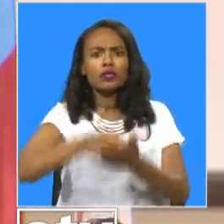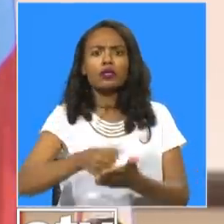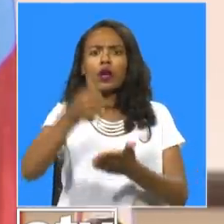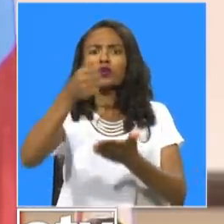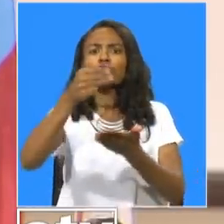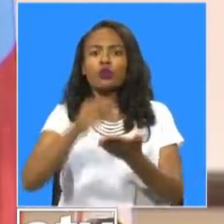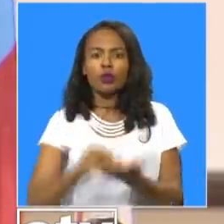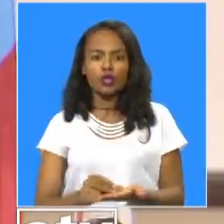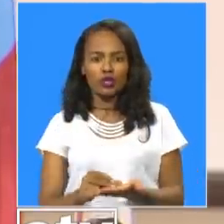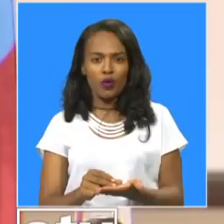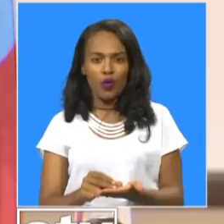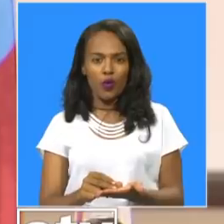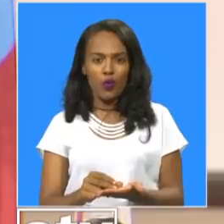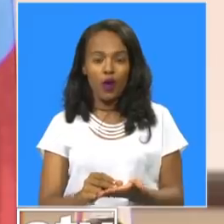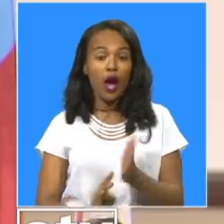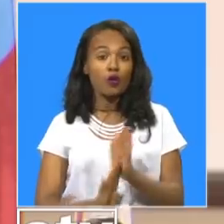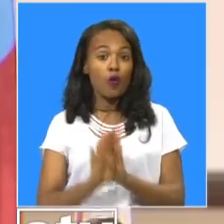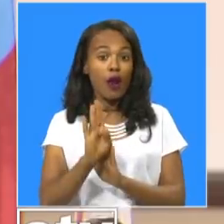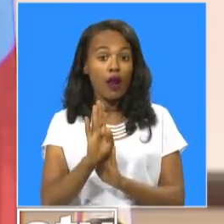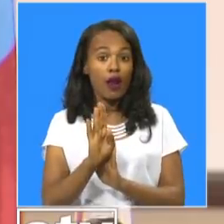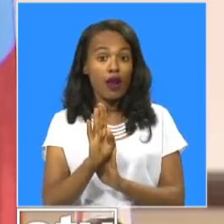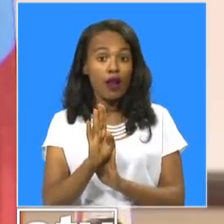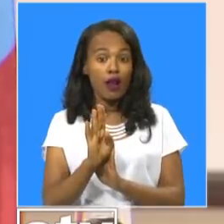በጀት አድጓል።